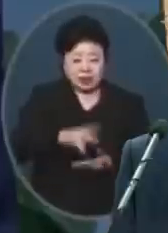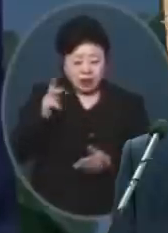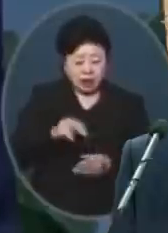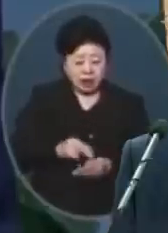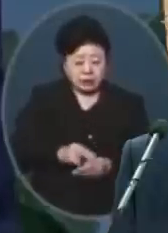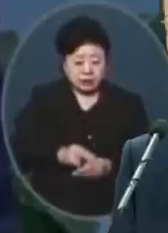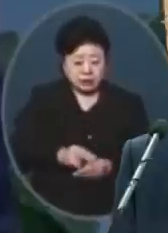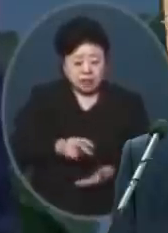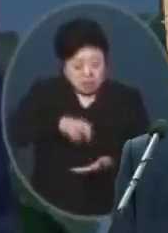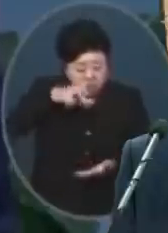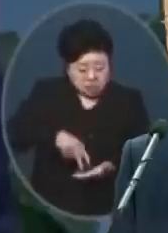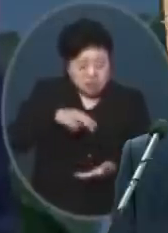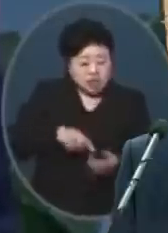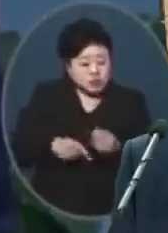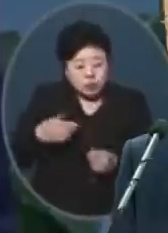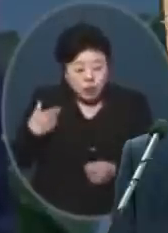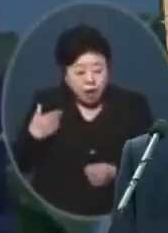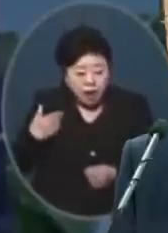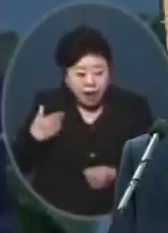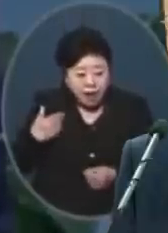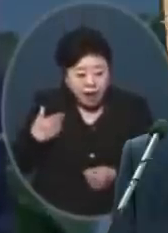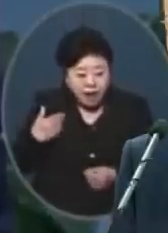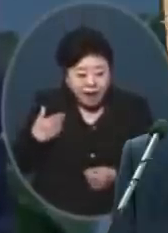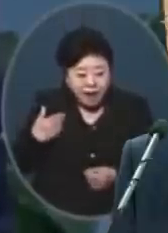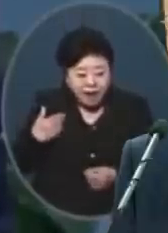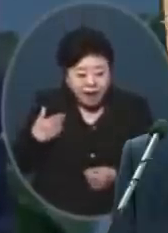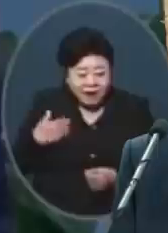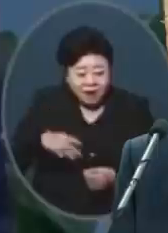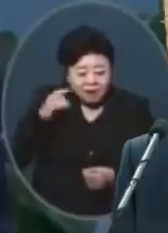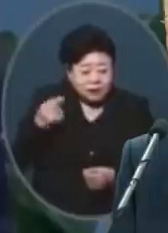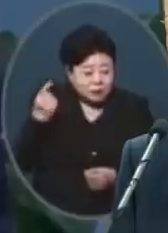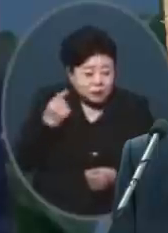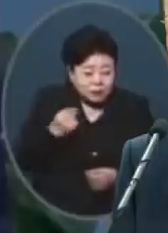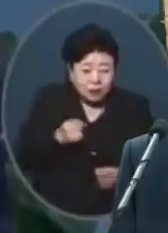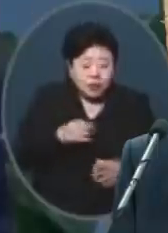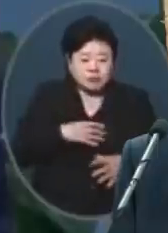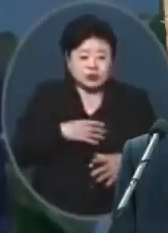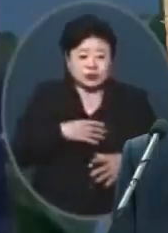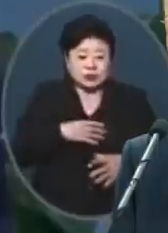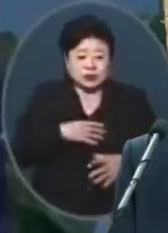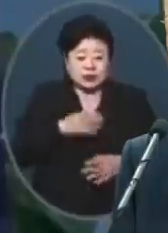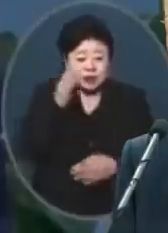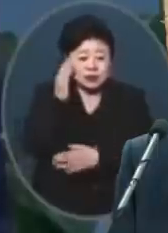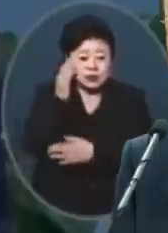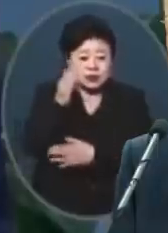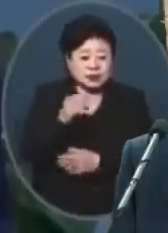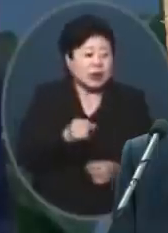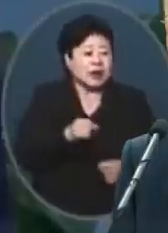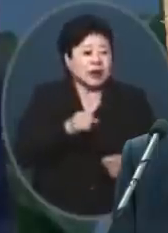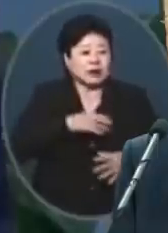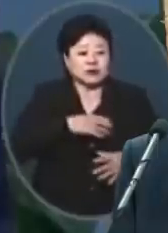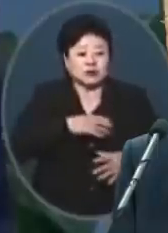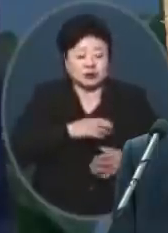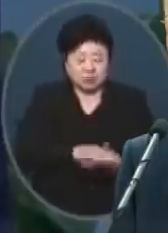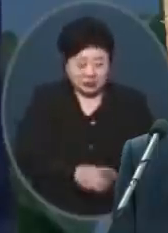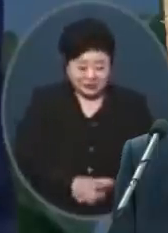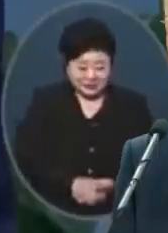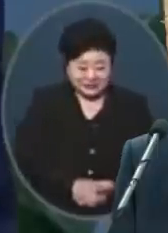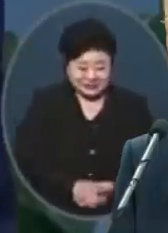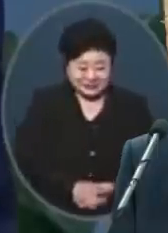뛰니까 왜 뛰는지도 모르고 저는 처음 그 교회에서 말씀을 증거했으니까 왜 뛰는지